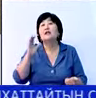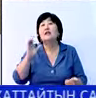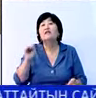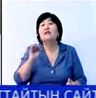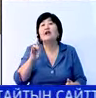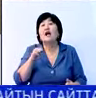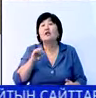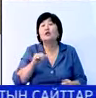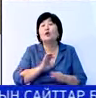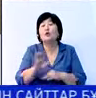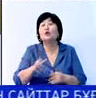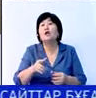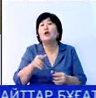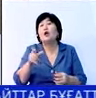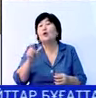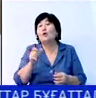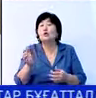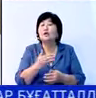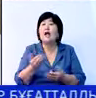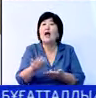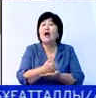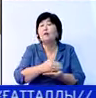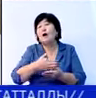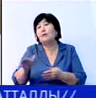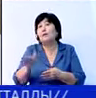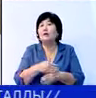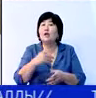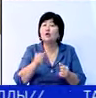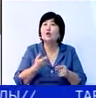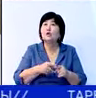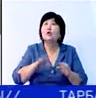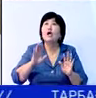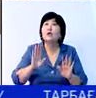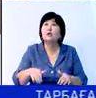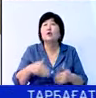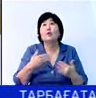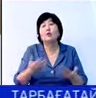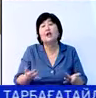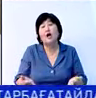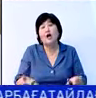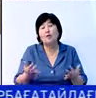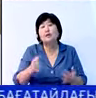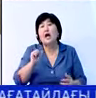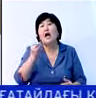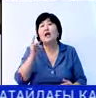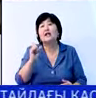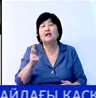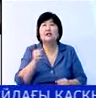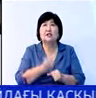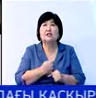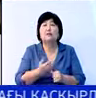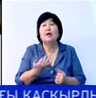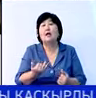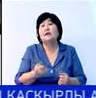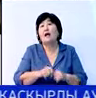өткізіліп, көк сүті алынады. Қаймағы бөлек, көк сүті бөлек. Содан соң оны пісіріп, айран жасаймыз.